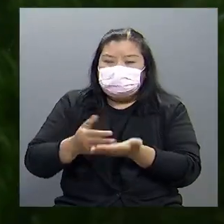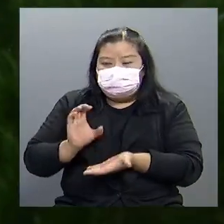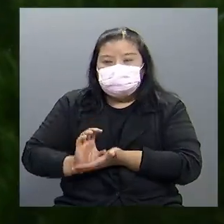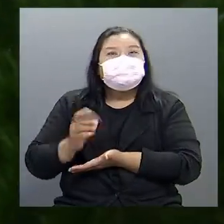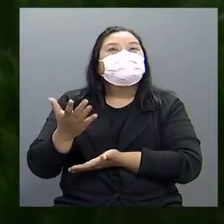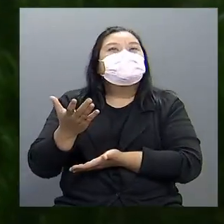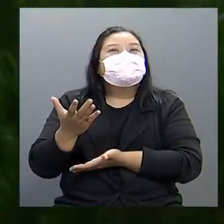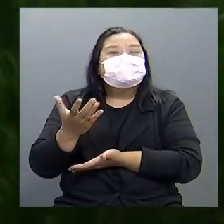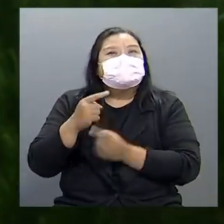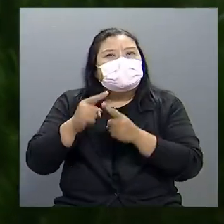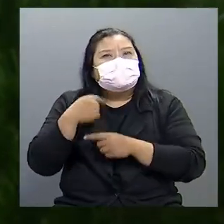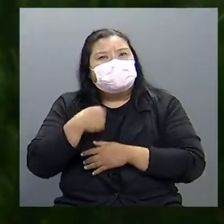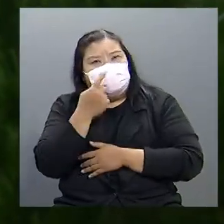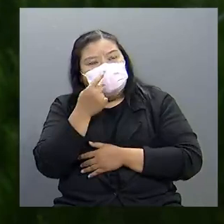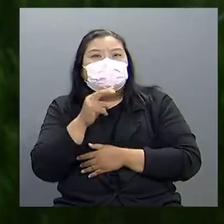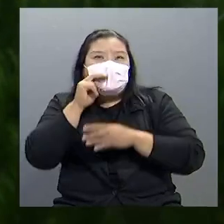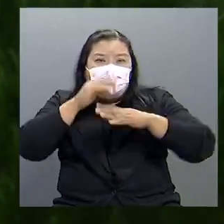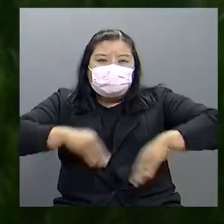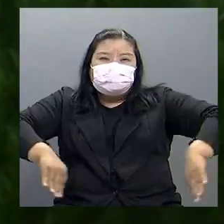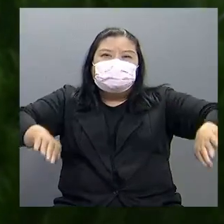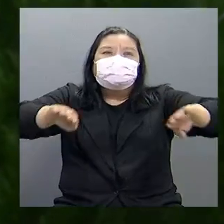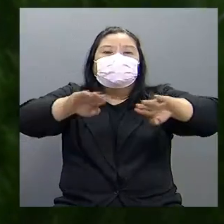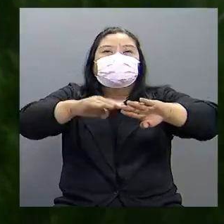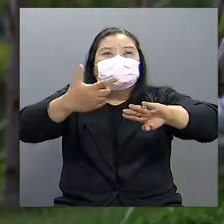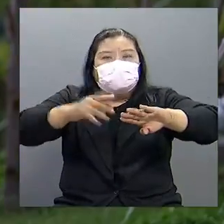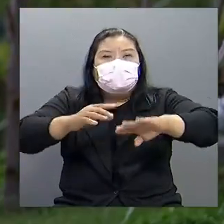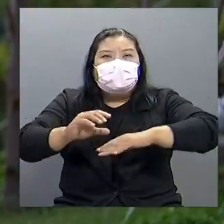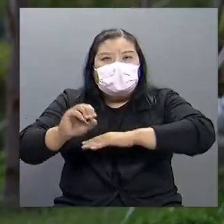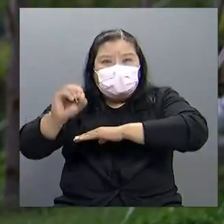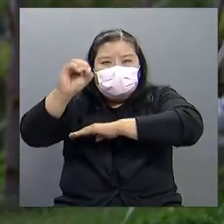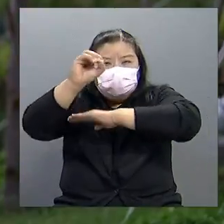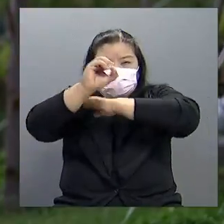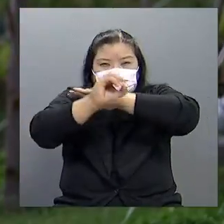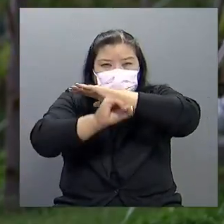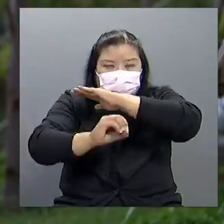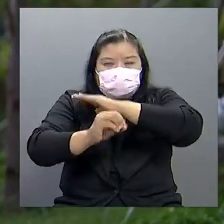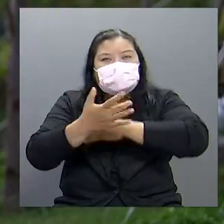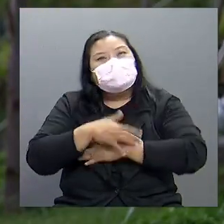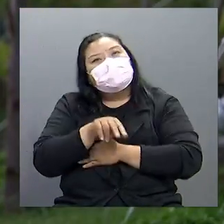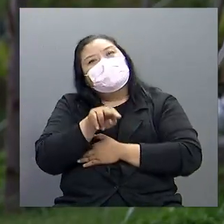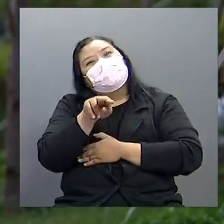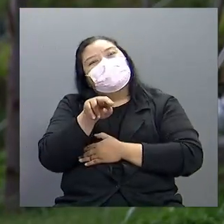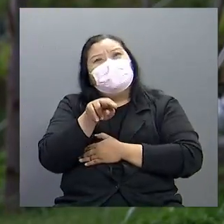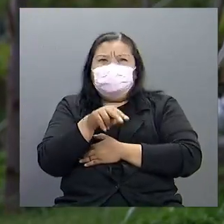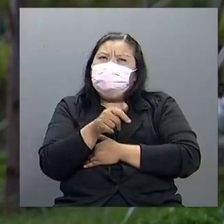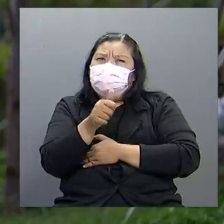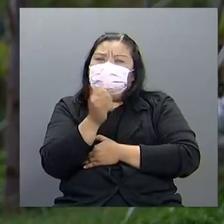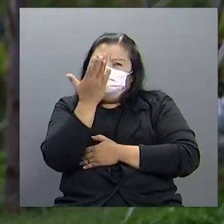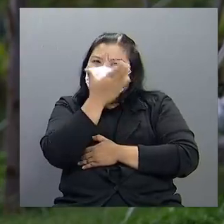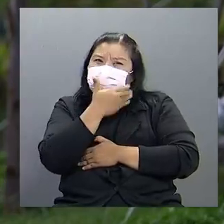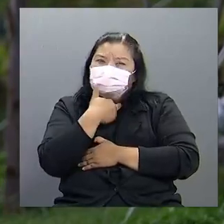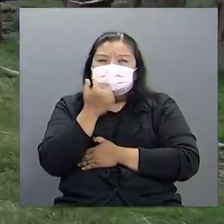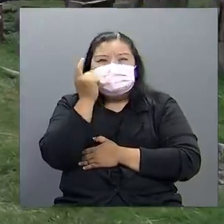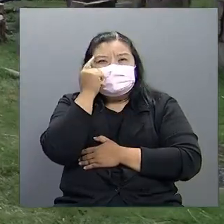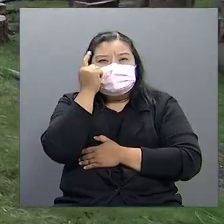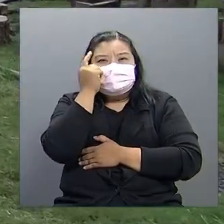วิวทะเลสาบตอนพระอาทิตย์ตกดินมันโอเคเลยไม่ดีเลยแหละเราก็เลยคิดว่าเฮ้ยมันมีอันนึงนี่